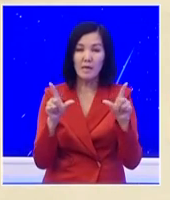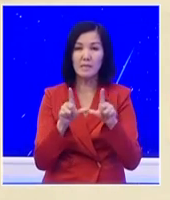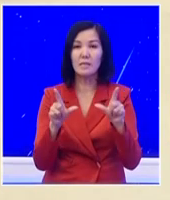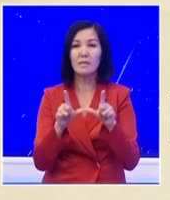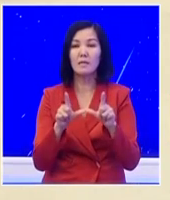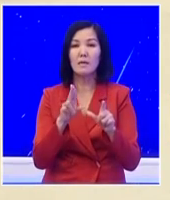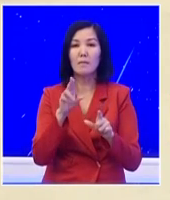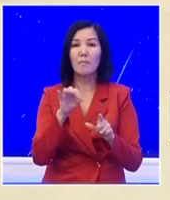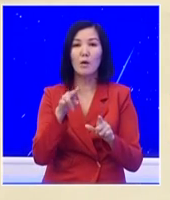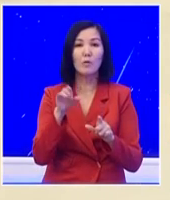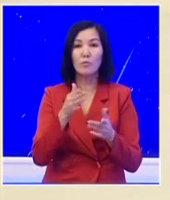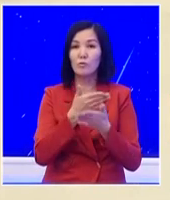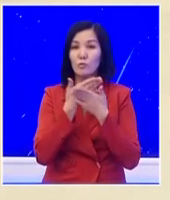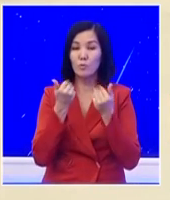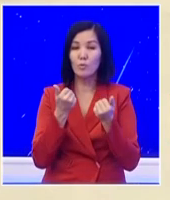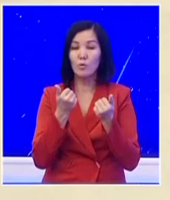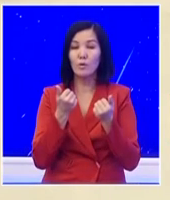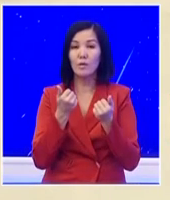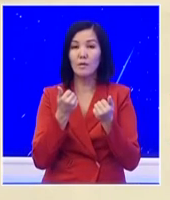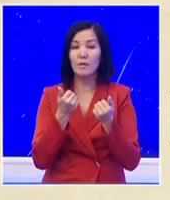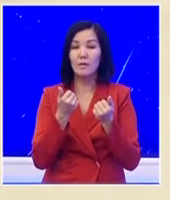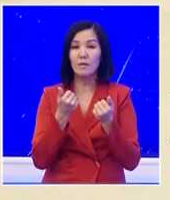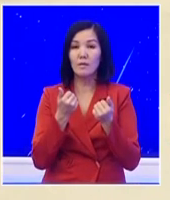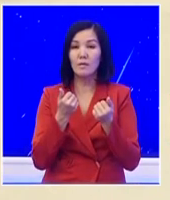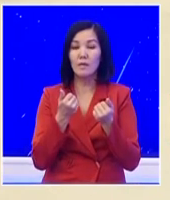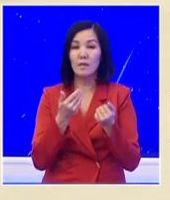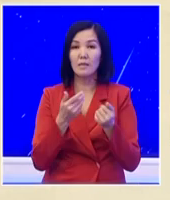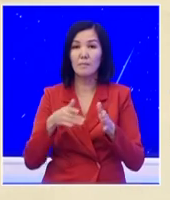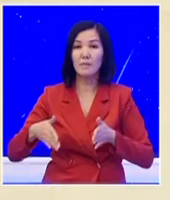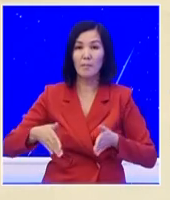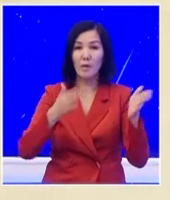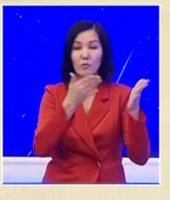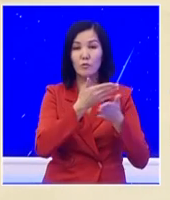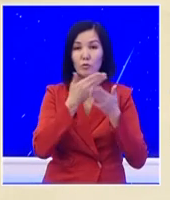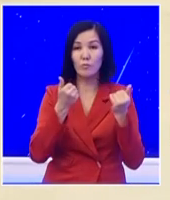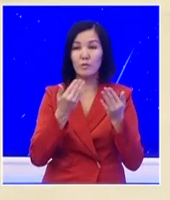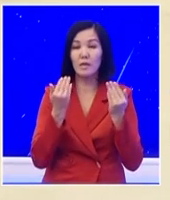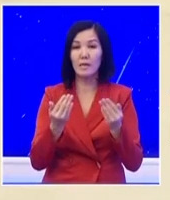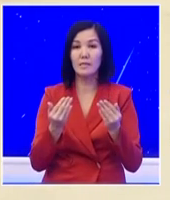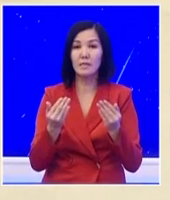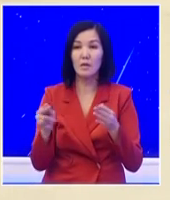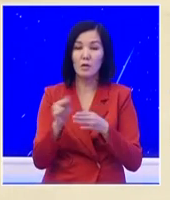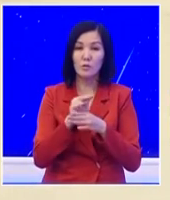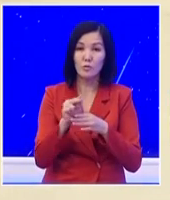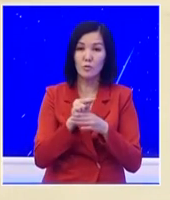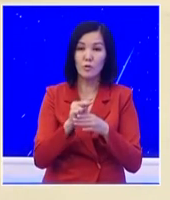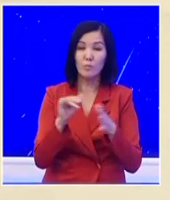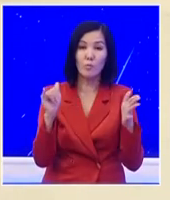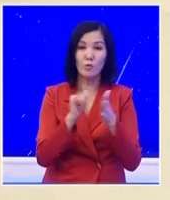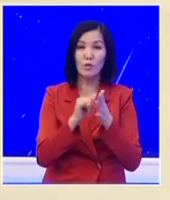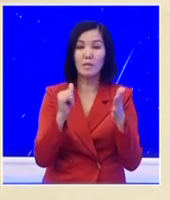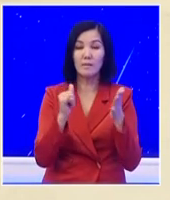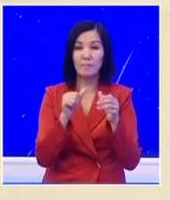жерде пандустар жоқ. Сол жоқ жерлердің объектілерін біз жұмыс жасап, оларға жаңағы комиссионна